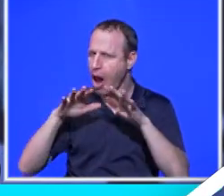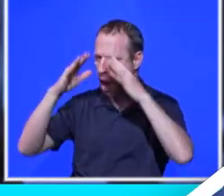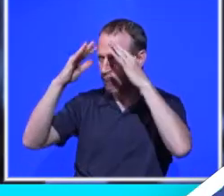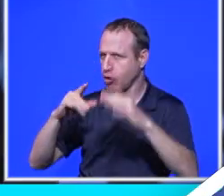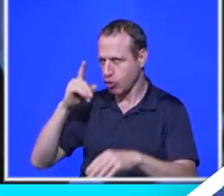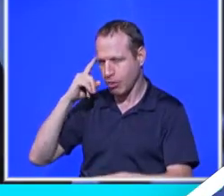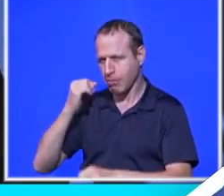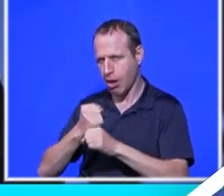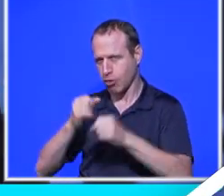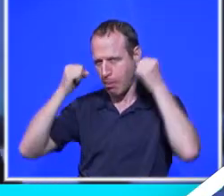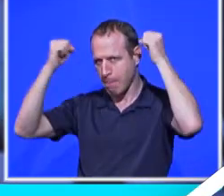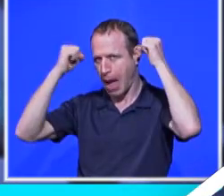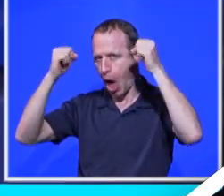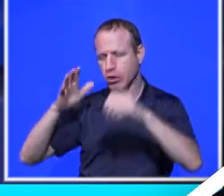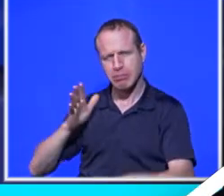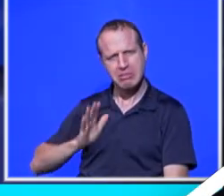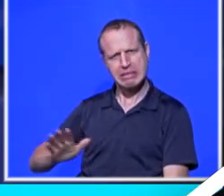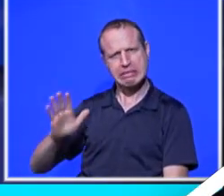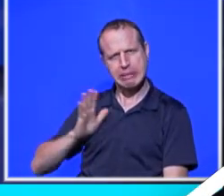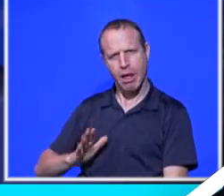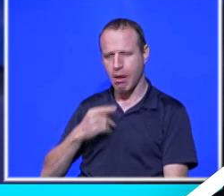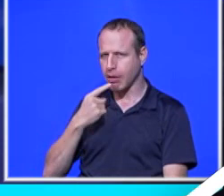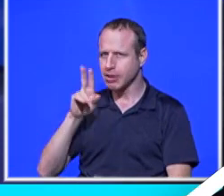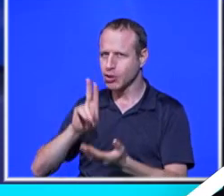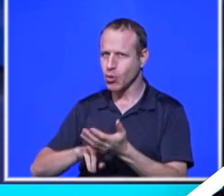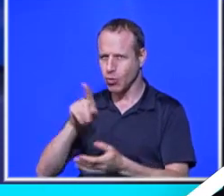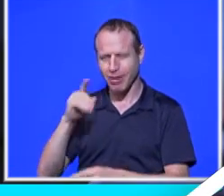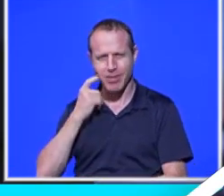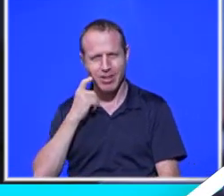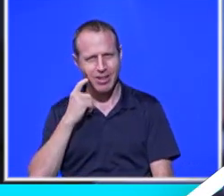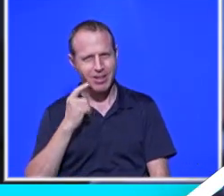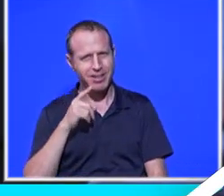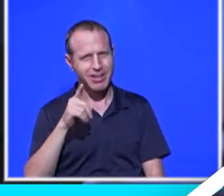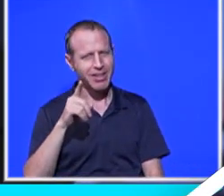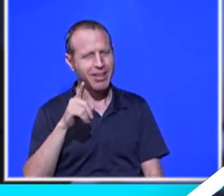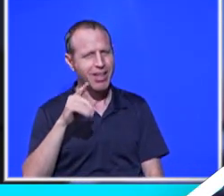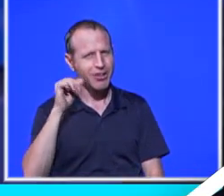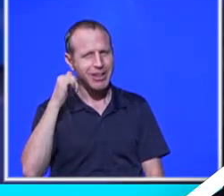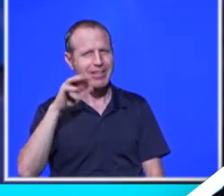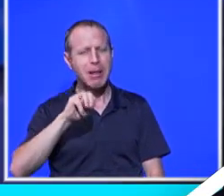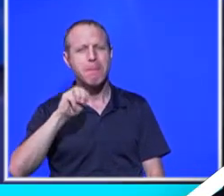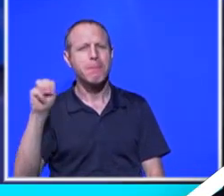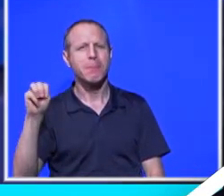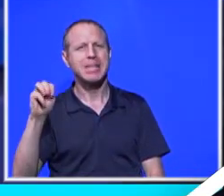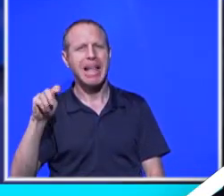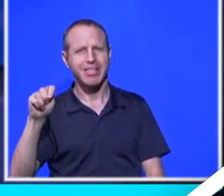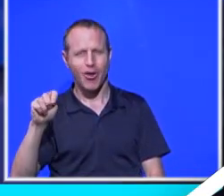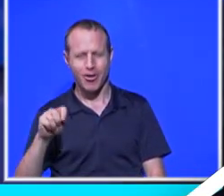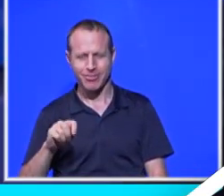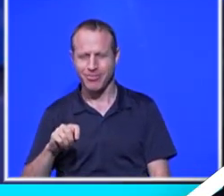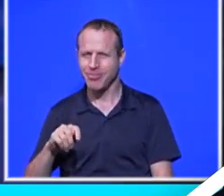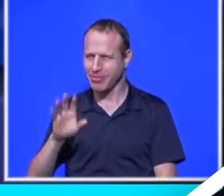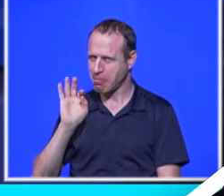מחאות בסטייל, זה יאמר לזכותם, הם יודעים לעשות מחאות בסטייל. האשכנזים של המזרח התיכון, הם לגמרי האשכנזים של המזרח